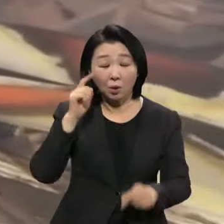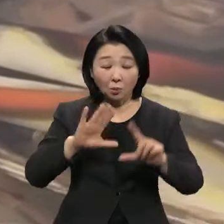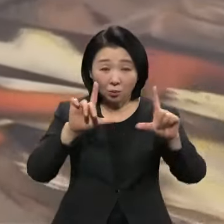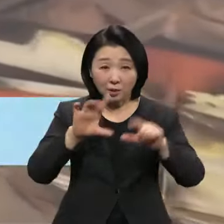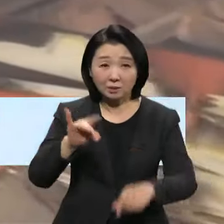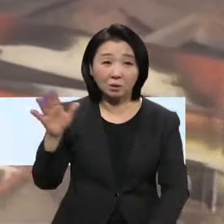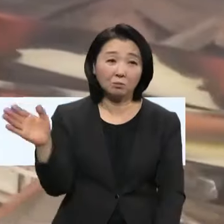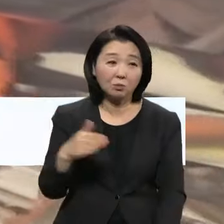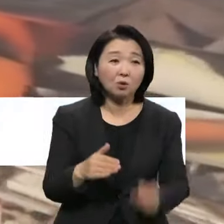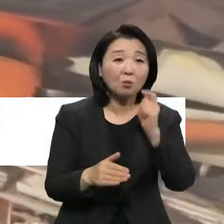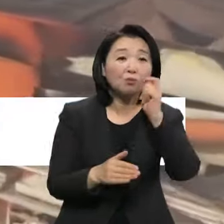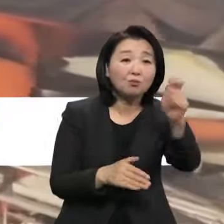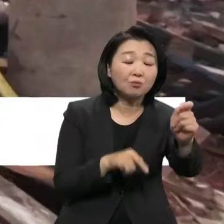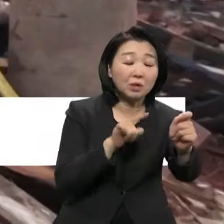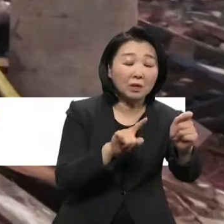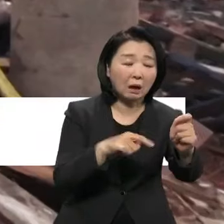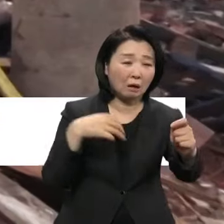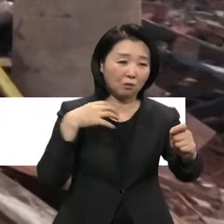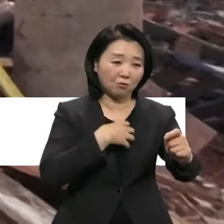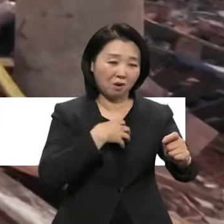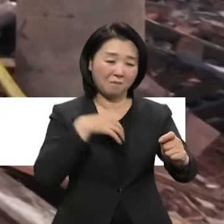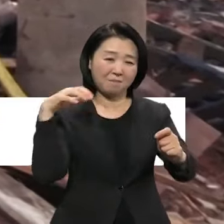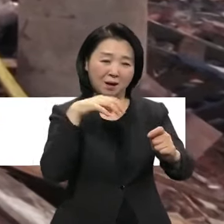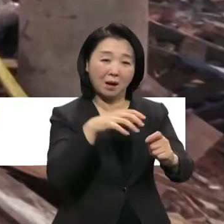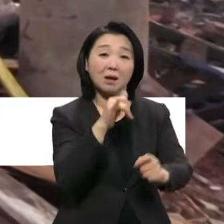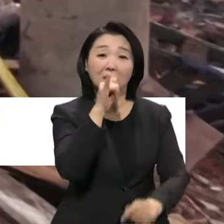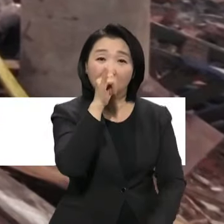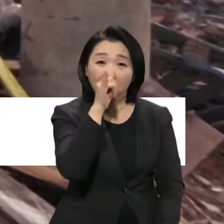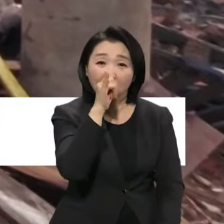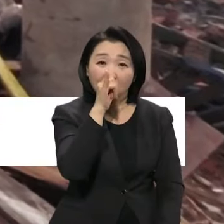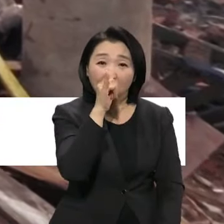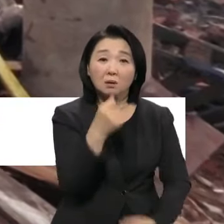은 올해초부터 우크라이나의하루키함이위협받고있다는경고가있었음에도불구하고,